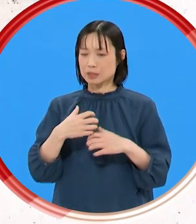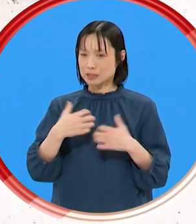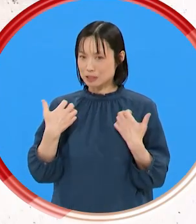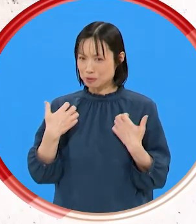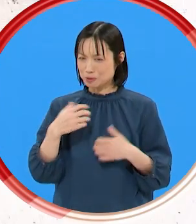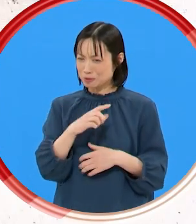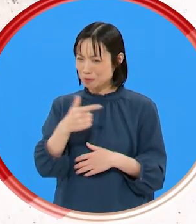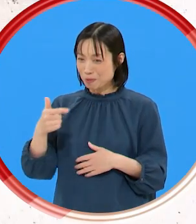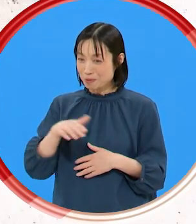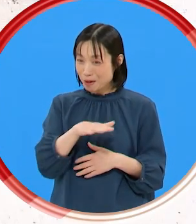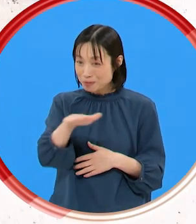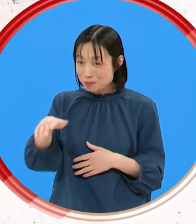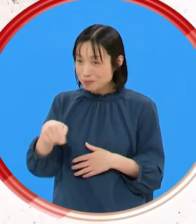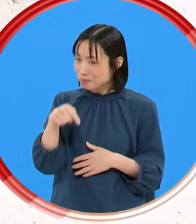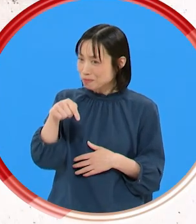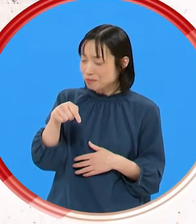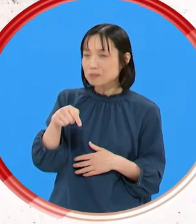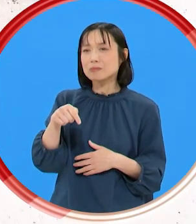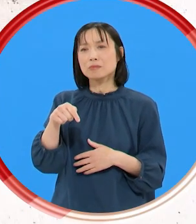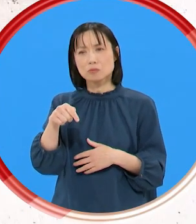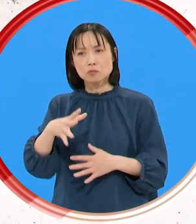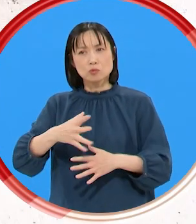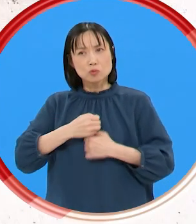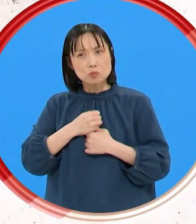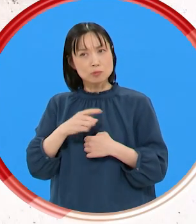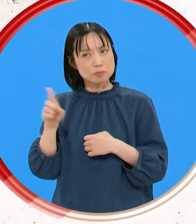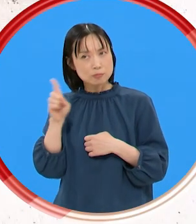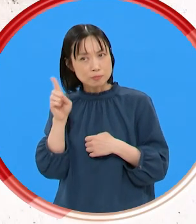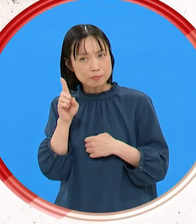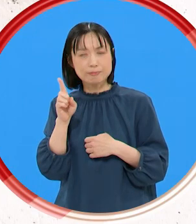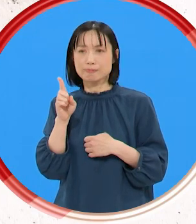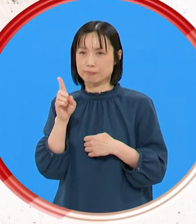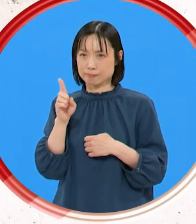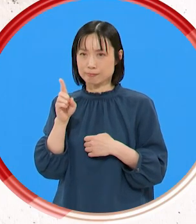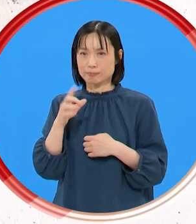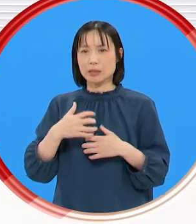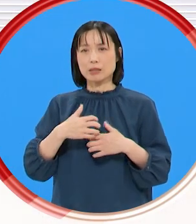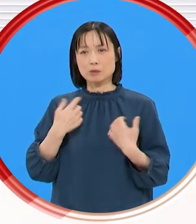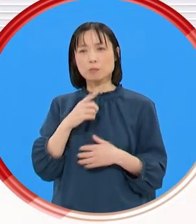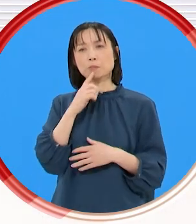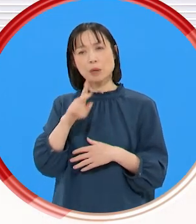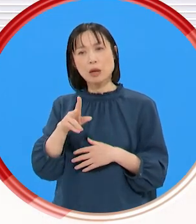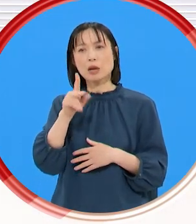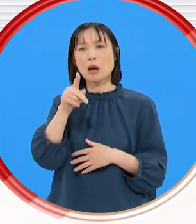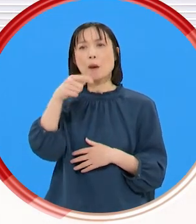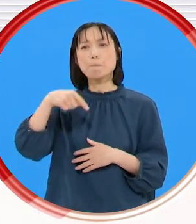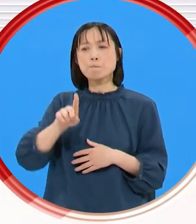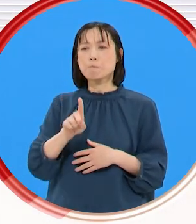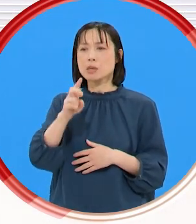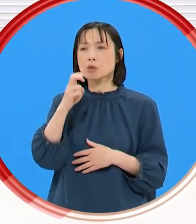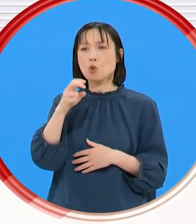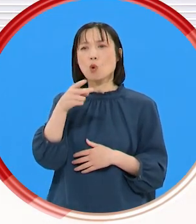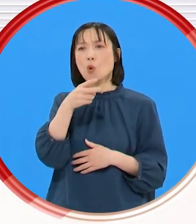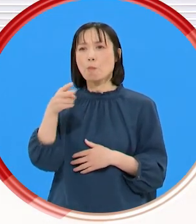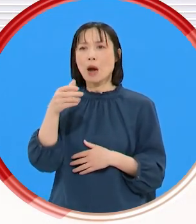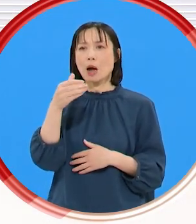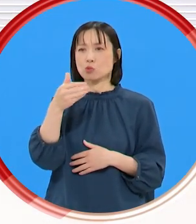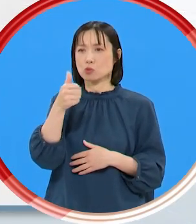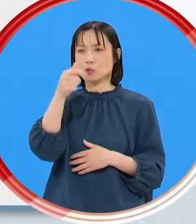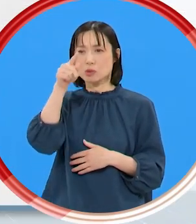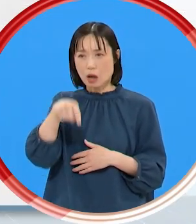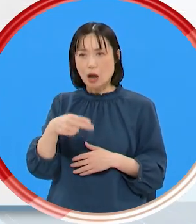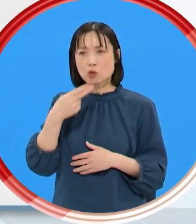いろいろなお肉がありますが、どういった食中毒に注意が必要ですか？ お肉といえばカンピロバクター食中毒